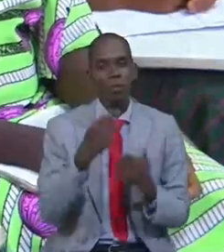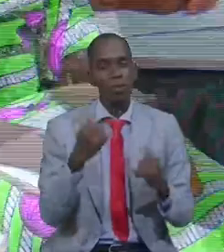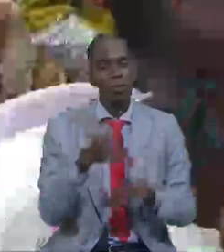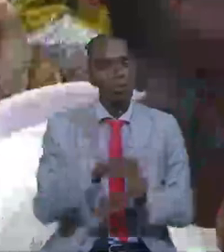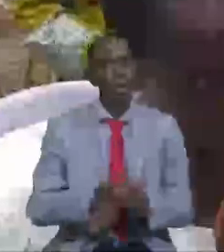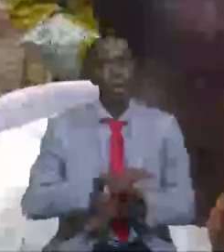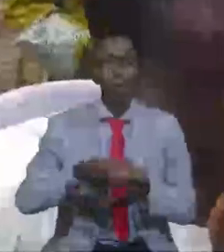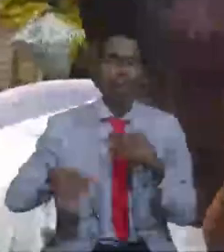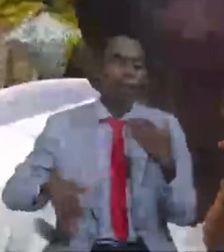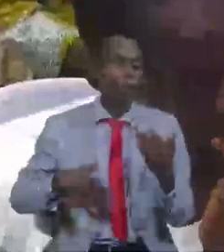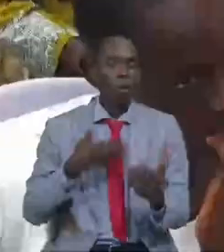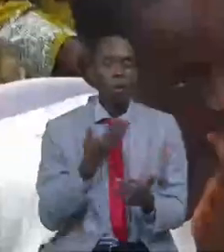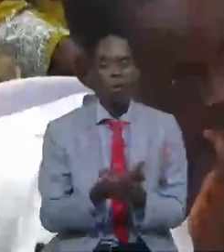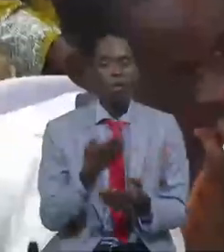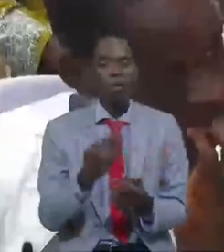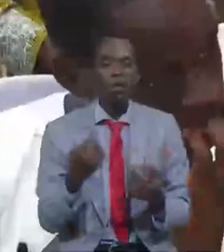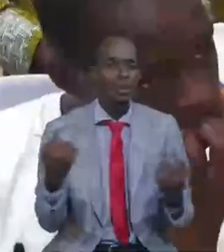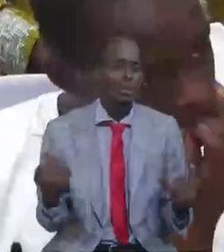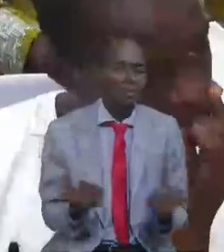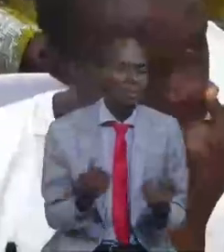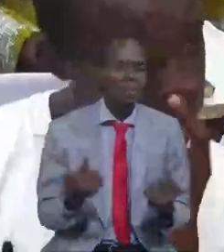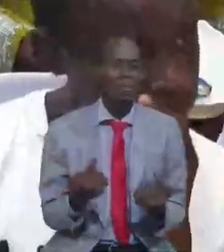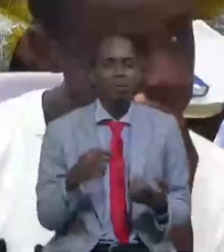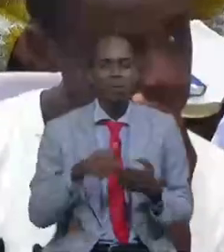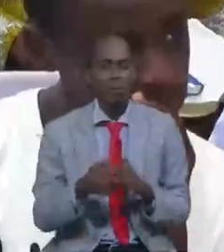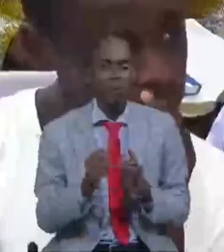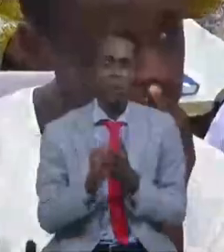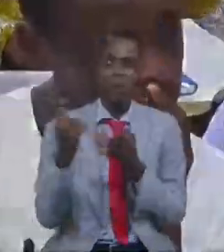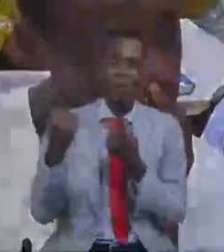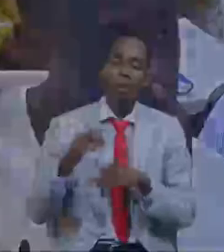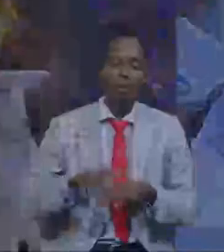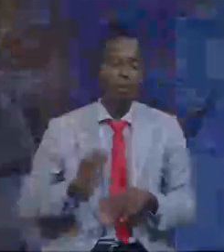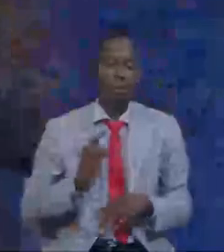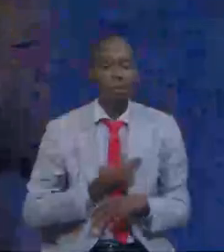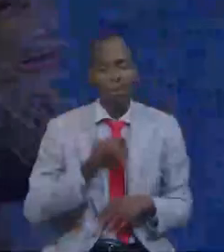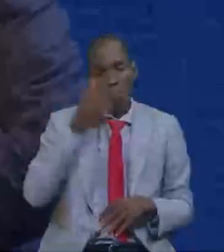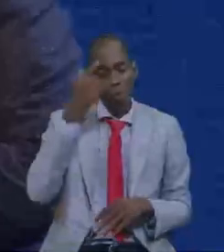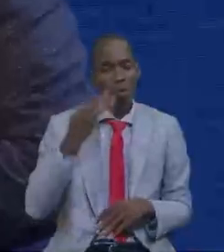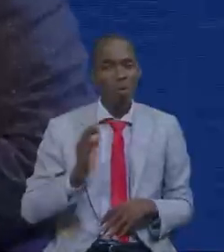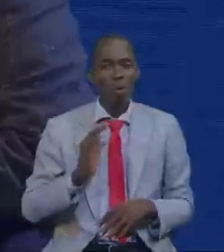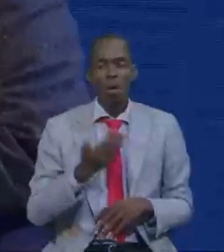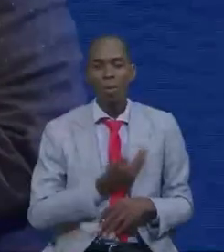sur nous à cause de notre vie de désordre, à cause de nos